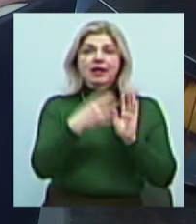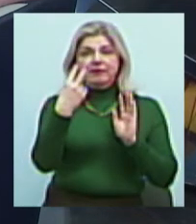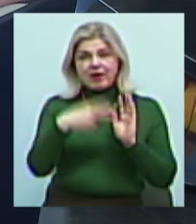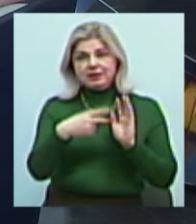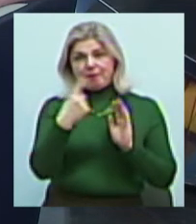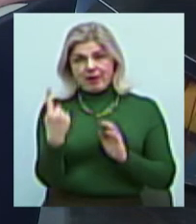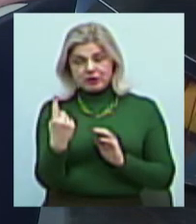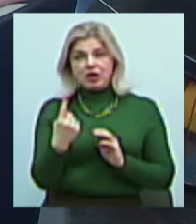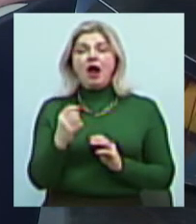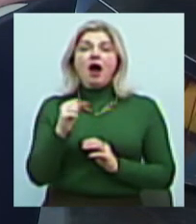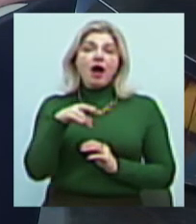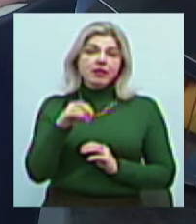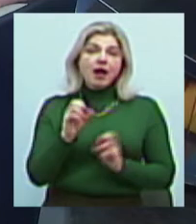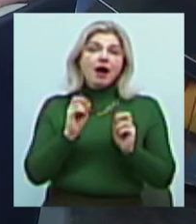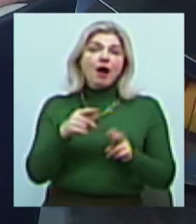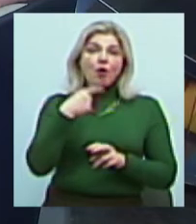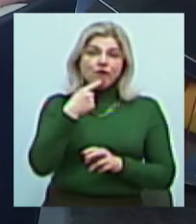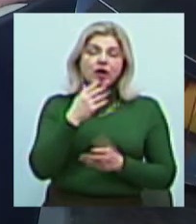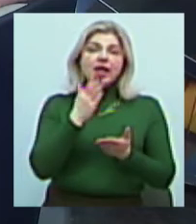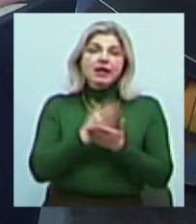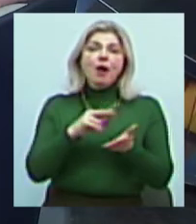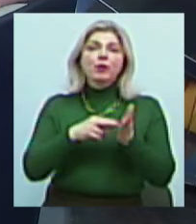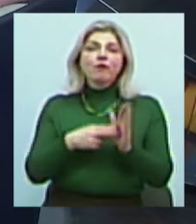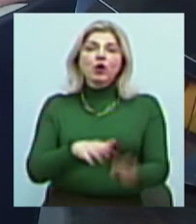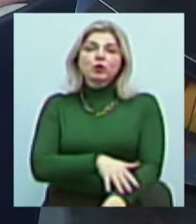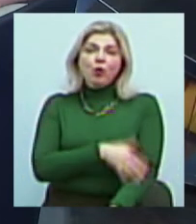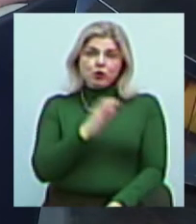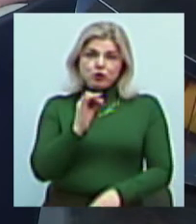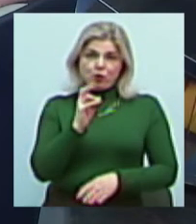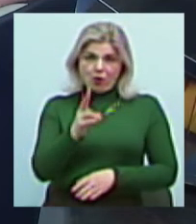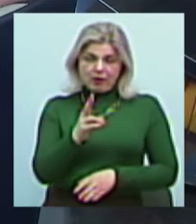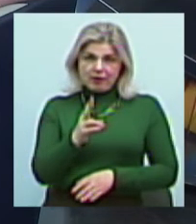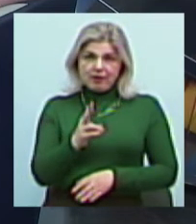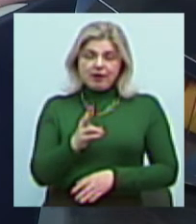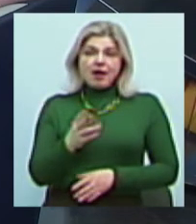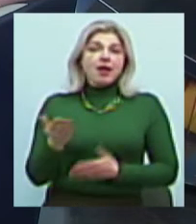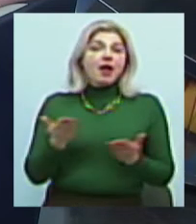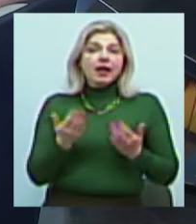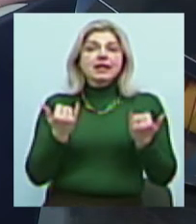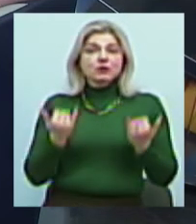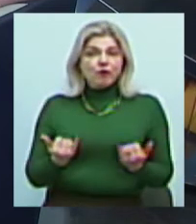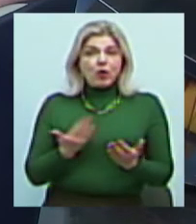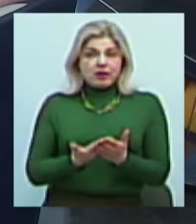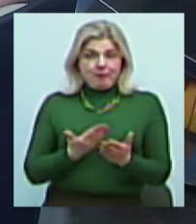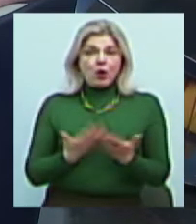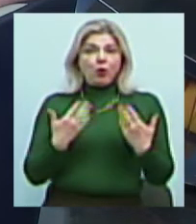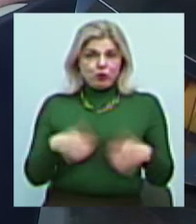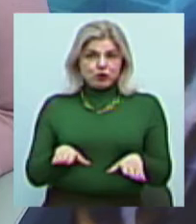2019-2021. Але, як я вже казала, там є і проекти довгострокові, да? Які на сьогодні, наприклад, вже,